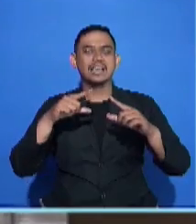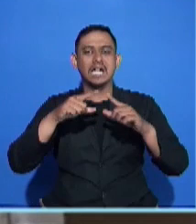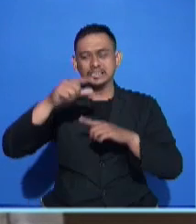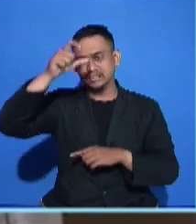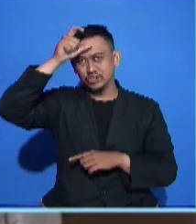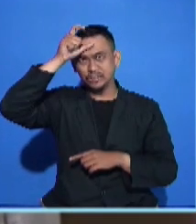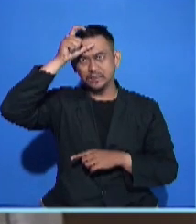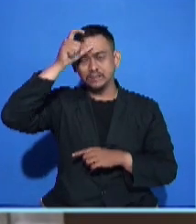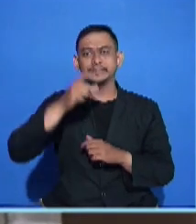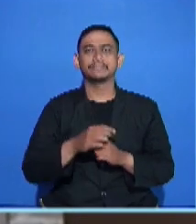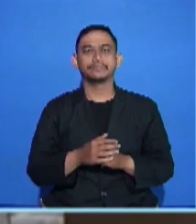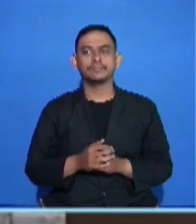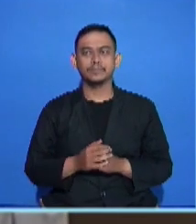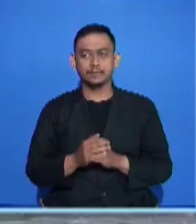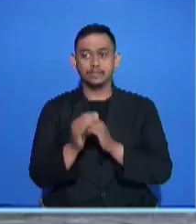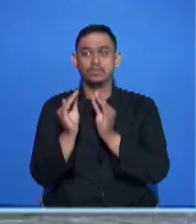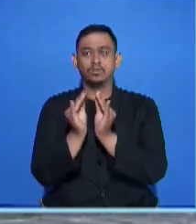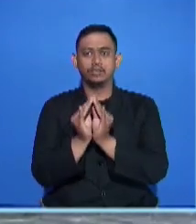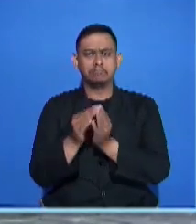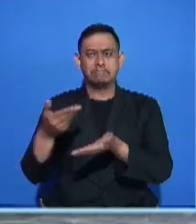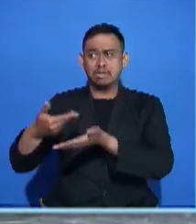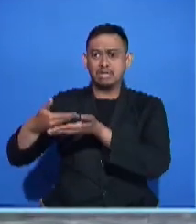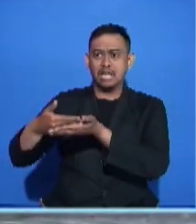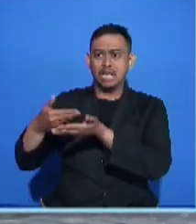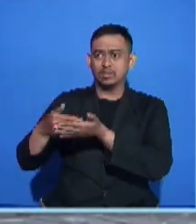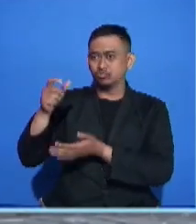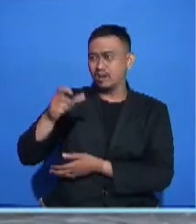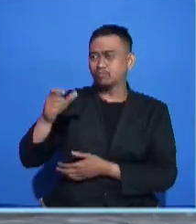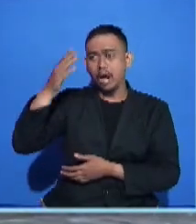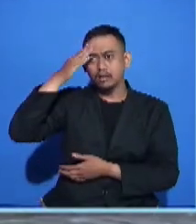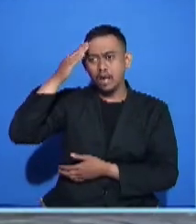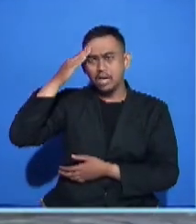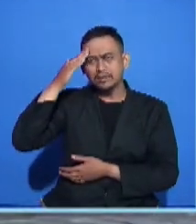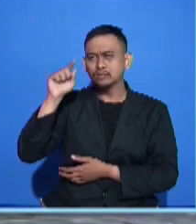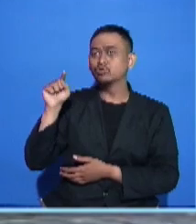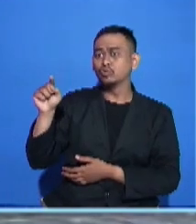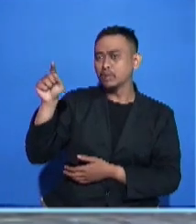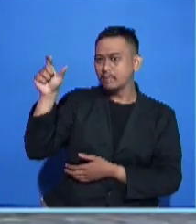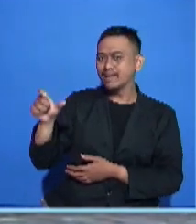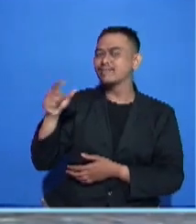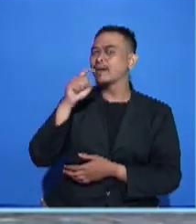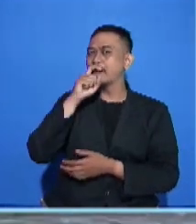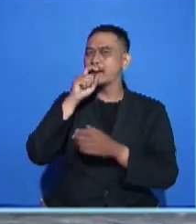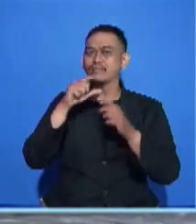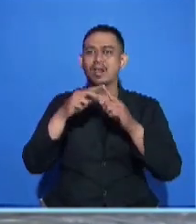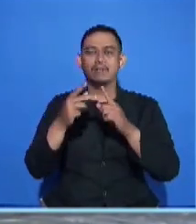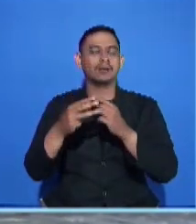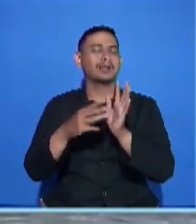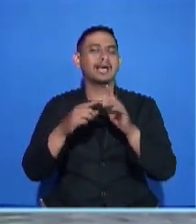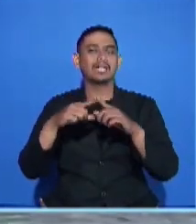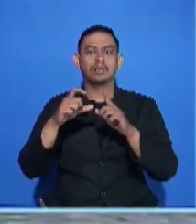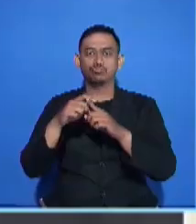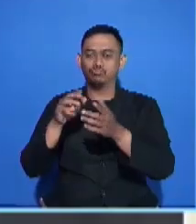Universitas Islam Indonesia meminta kepada siapapun yang mengetahui keberadaan Raffi dapat melaporkan kepada Universitas Islam